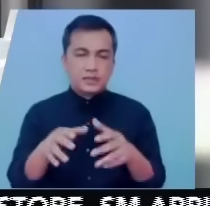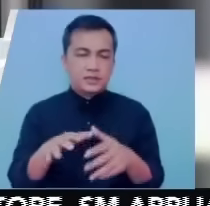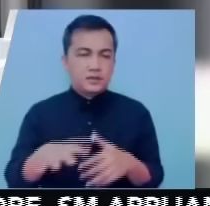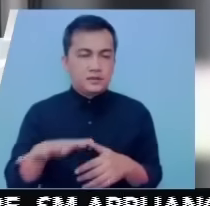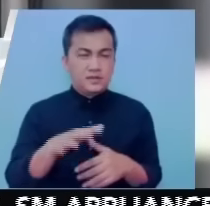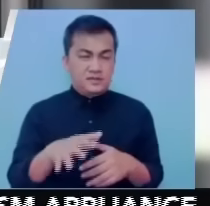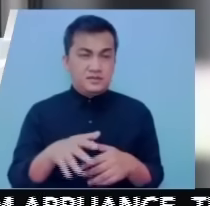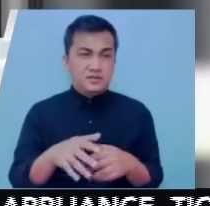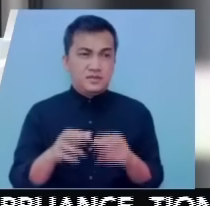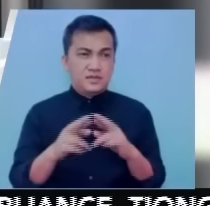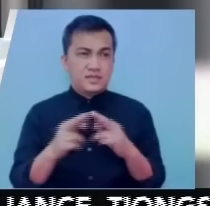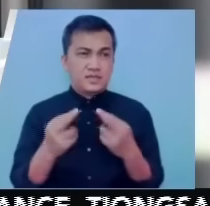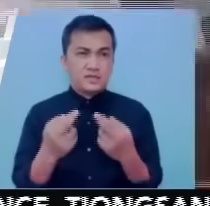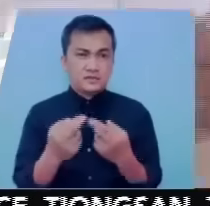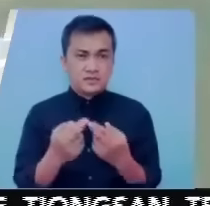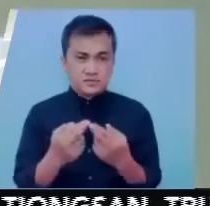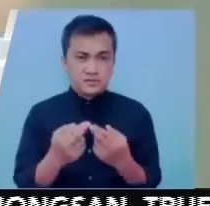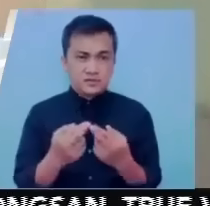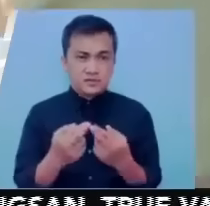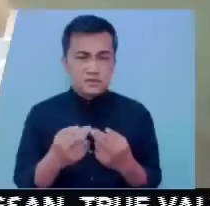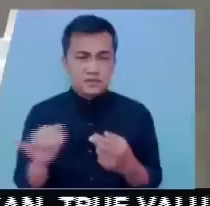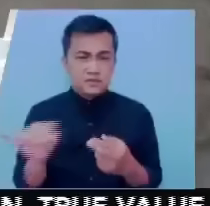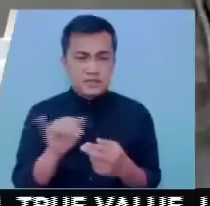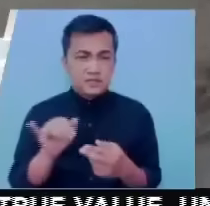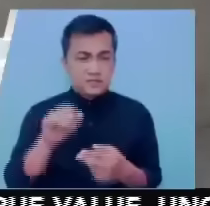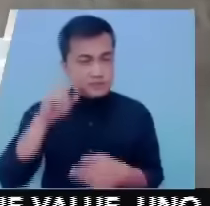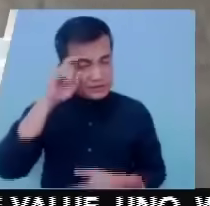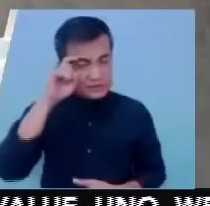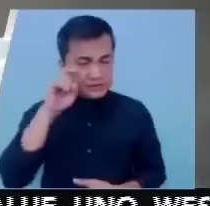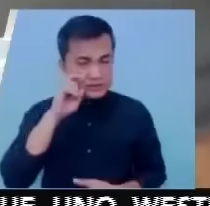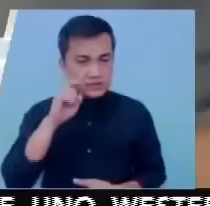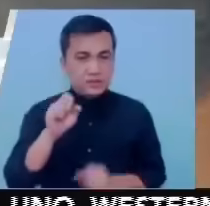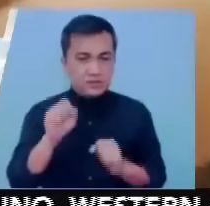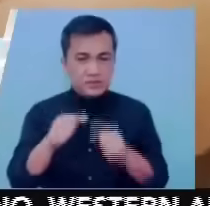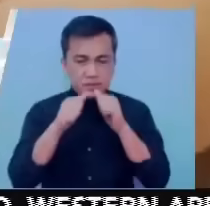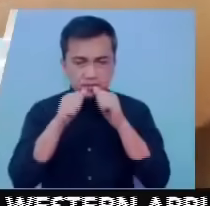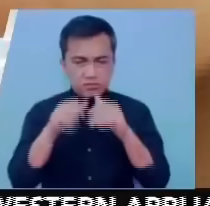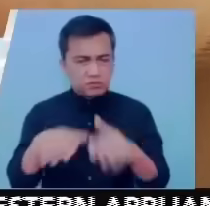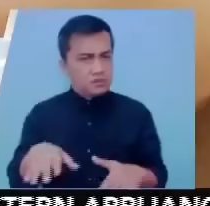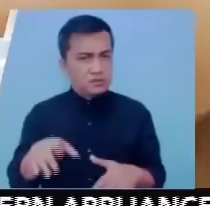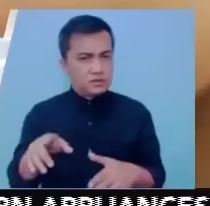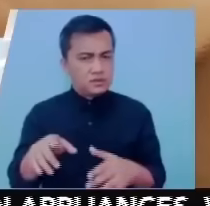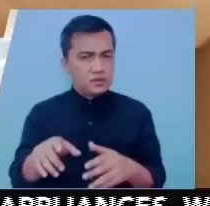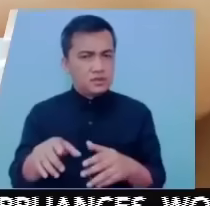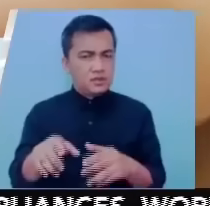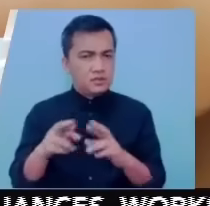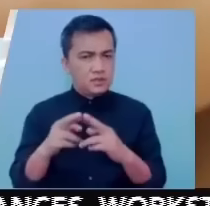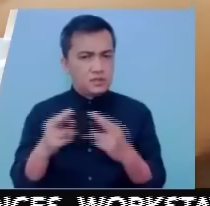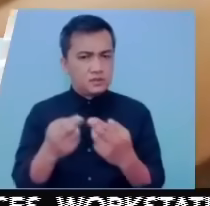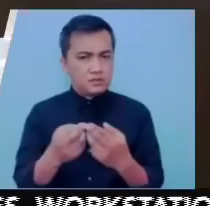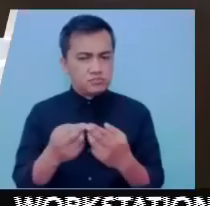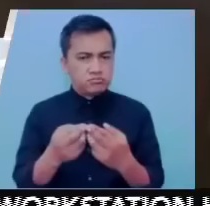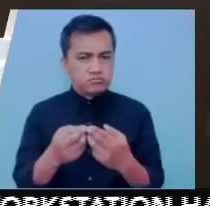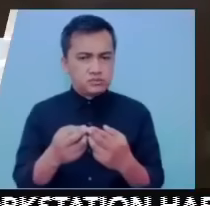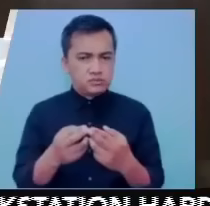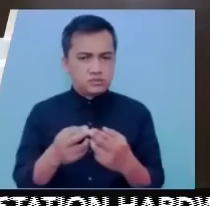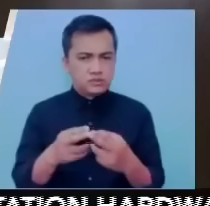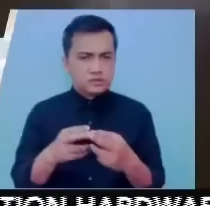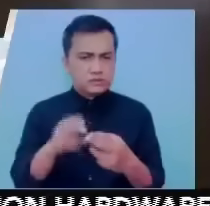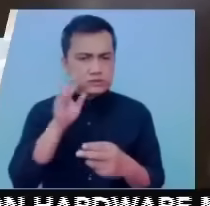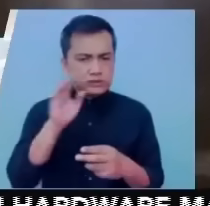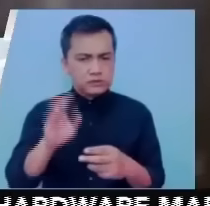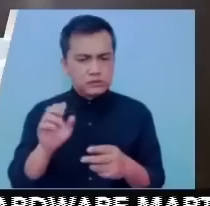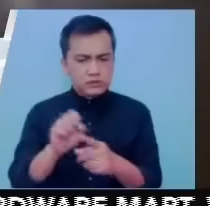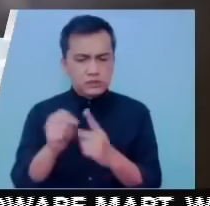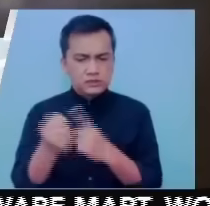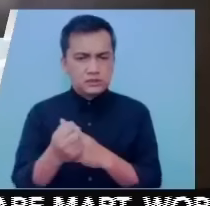magkarelasyon na pareho ang kasarian pwede ring i-bless ang mga magkarelasyon na nasa irregular na sitwasyon gaya ng